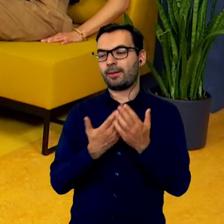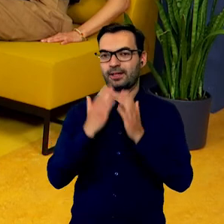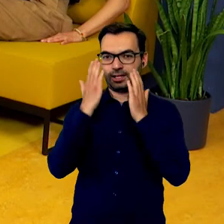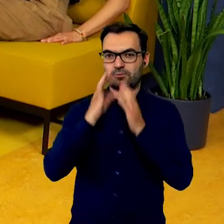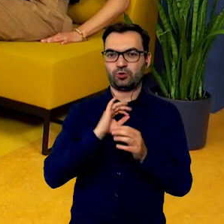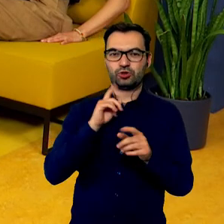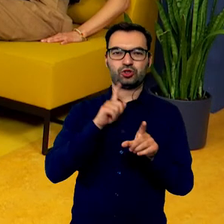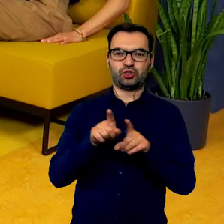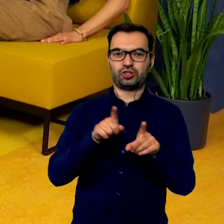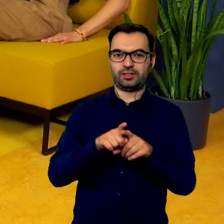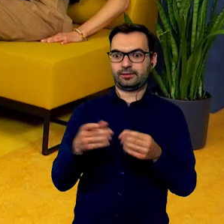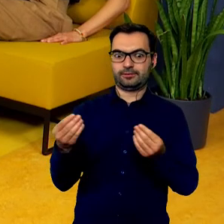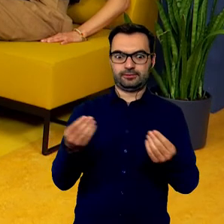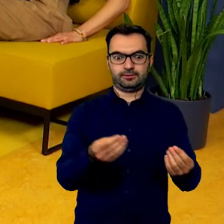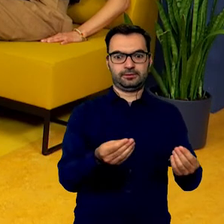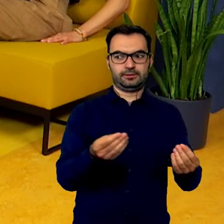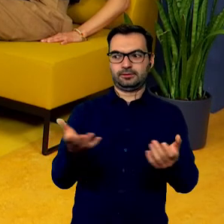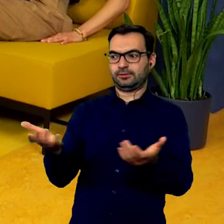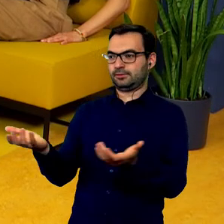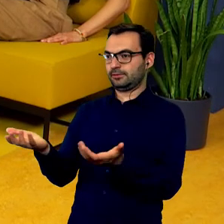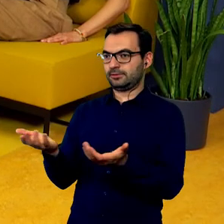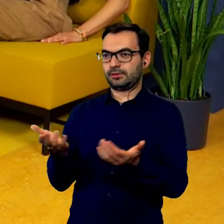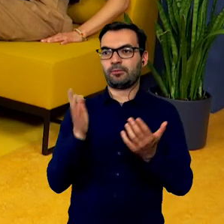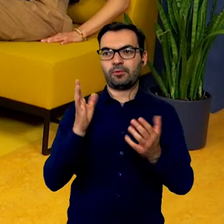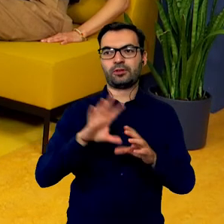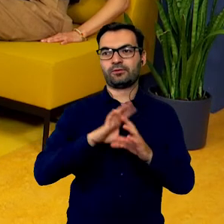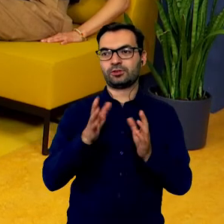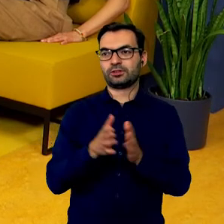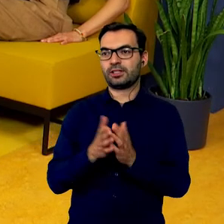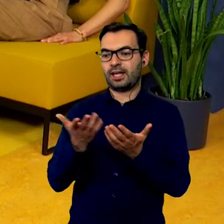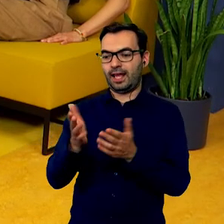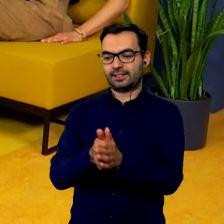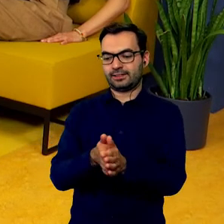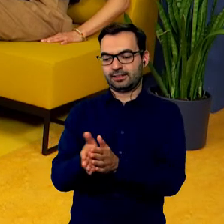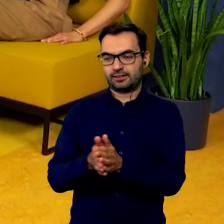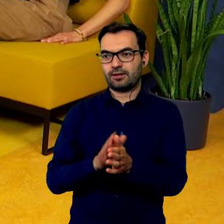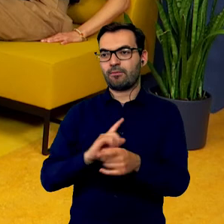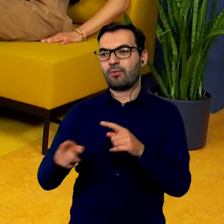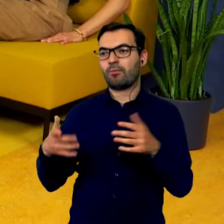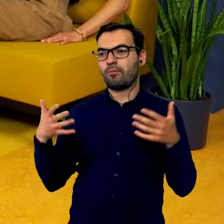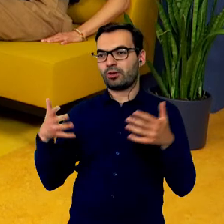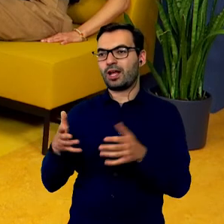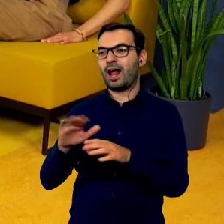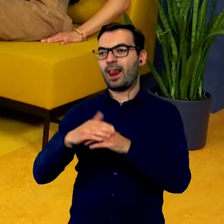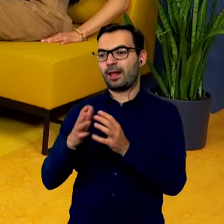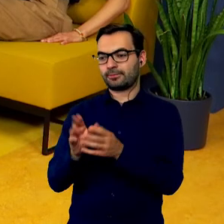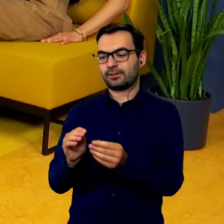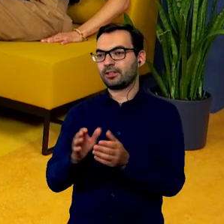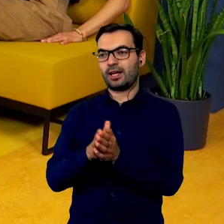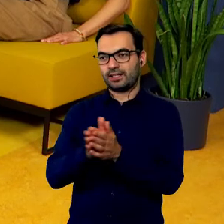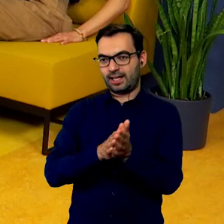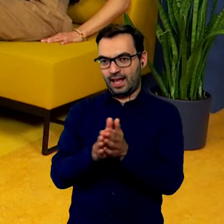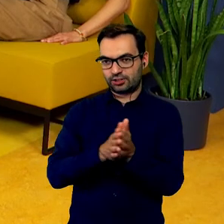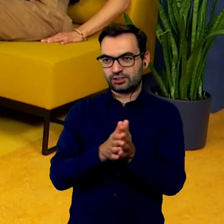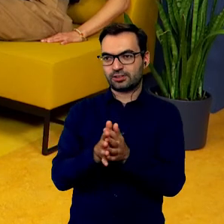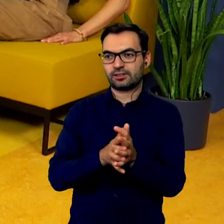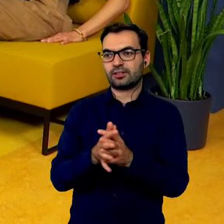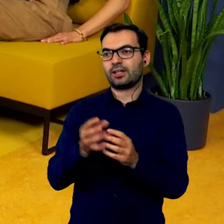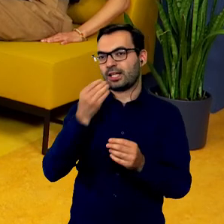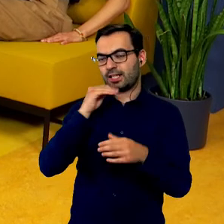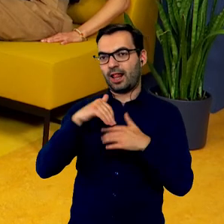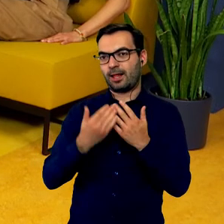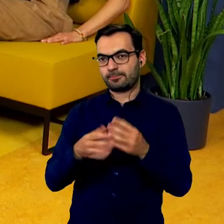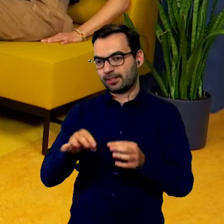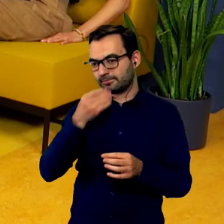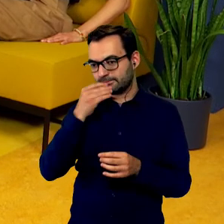Polski, nie miał pojęcia, o co chodzi, wziął to, a potem wszyscy wycierają ręce po pogrzebie w ten chleb i jedzą, w ręcznik, ręcznik. Jedzą ten